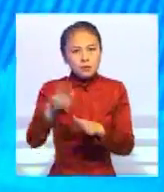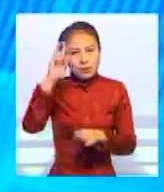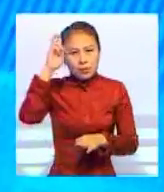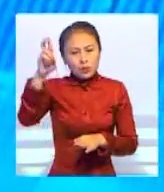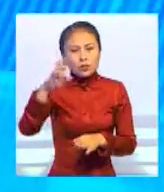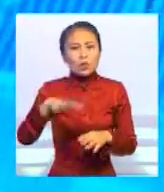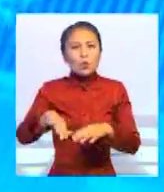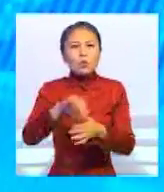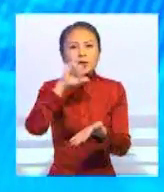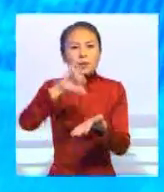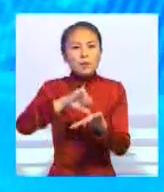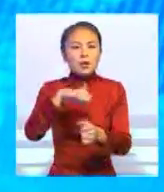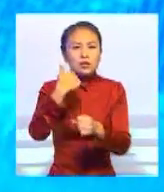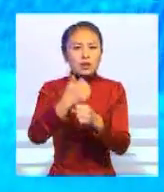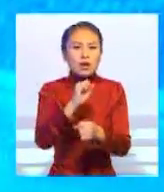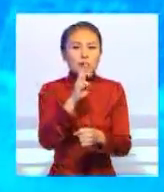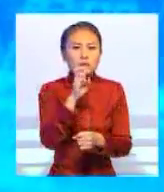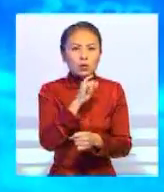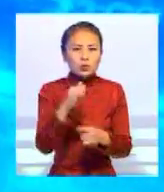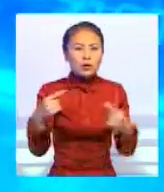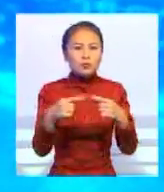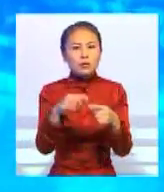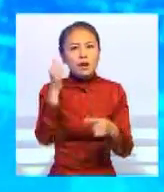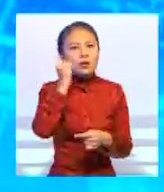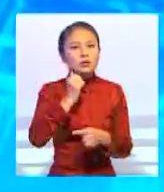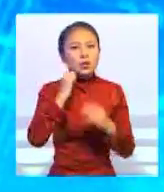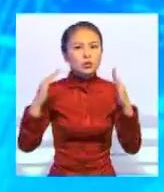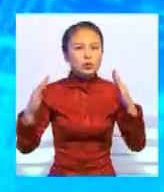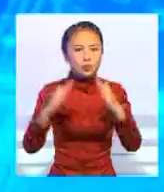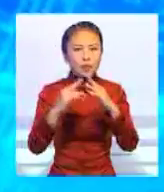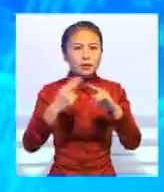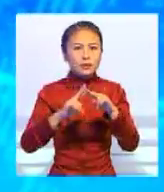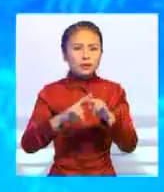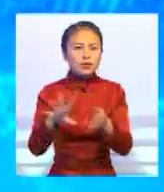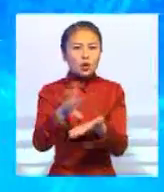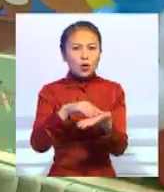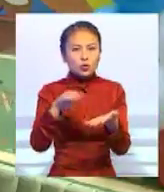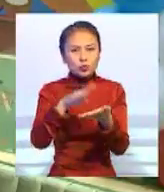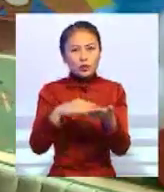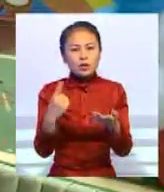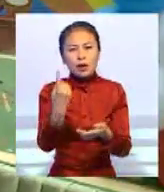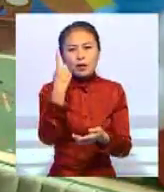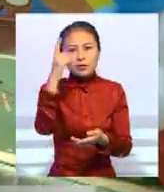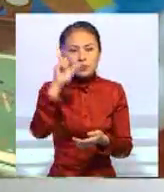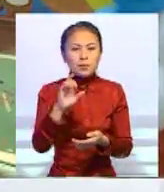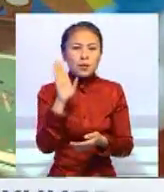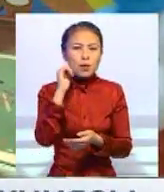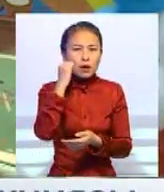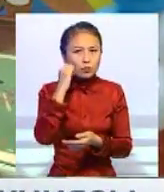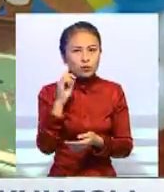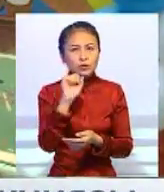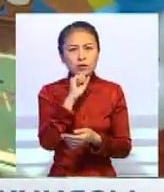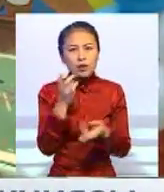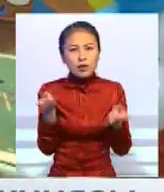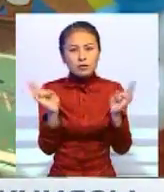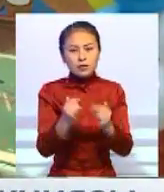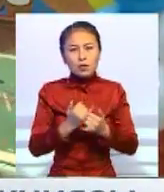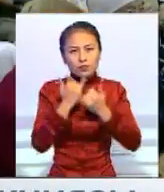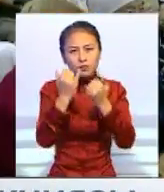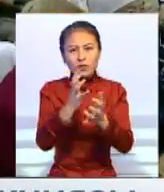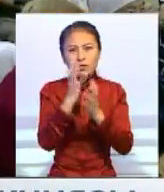асқан. Мемлекеттік органдардың басшылары Ақтаудағы қарттар үйіне келіп, тағдырдың жазуымен жалғыз қалған ата-әжелерге қуаныш